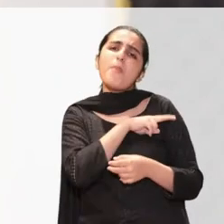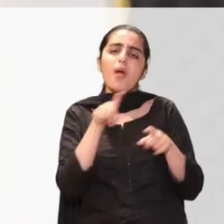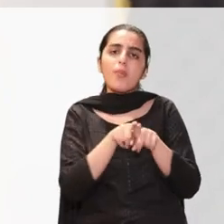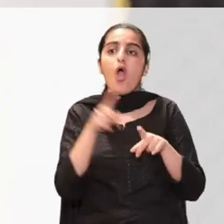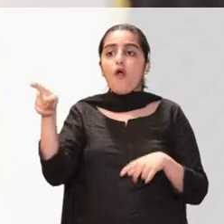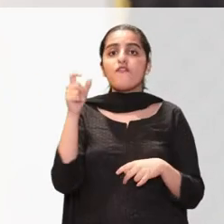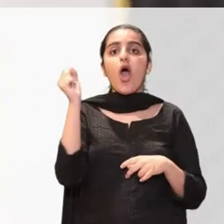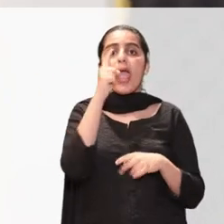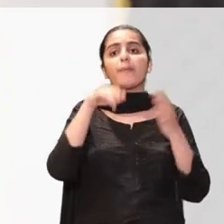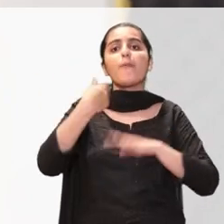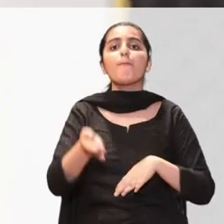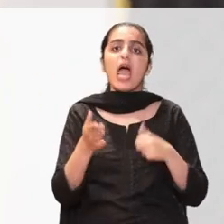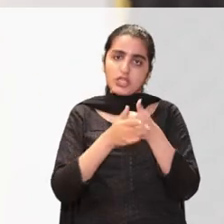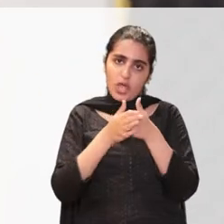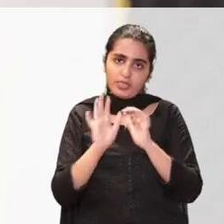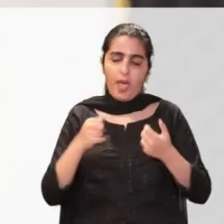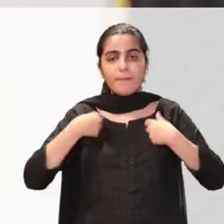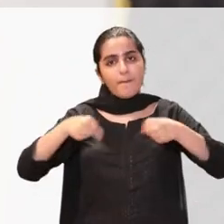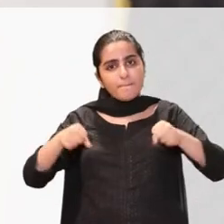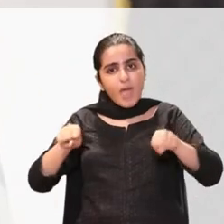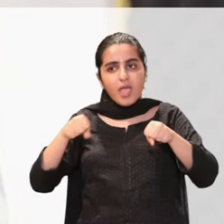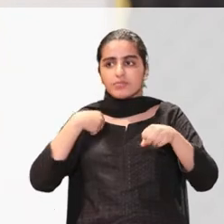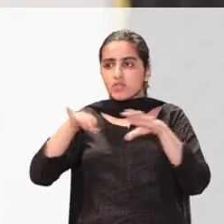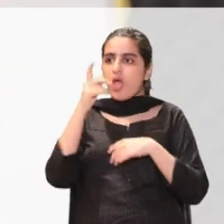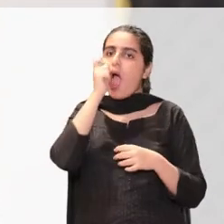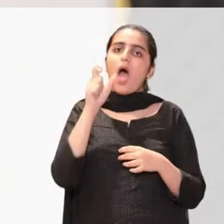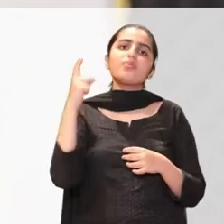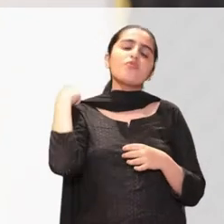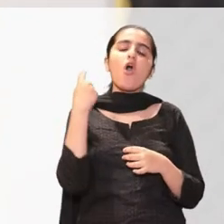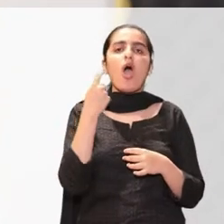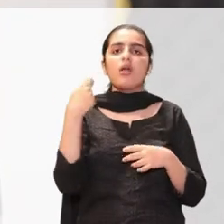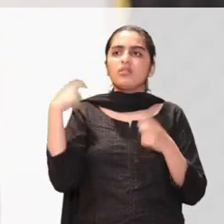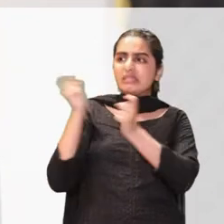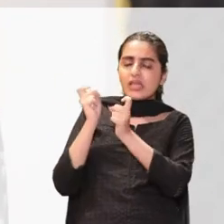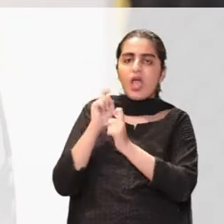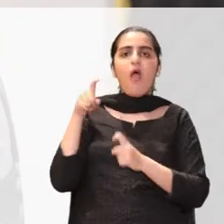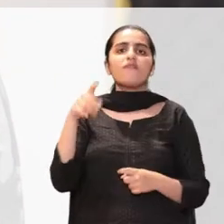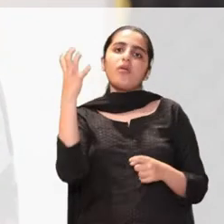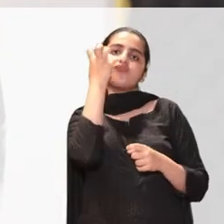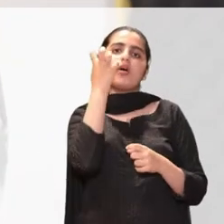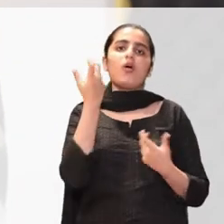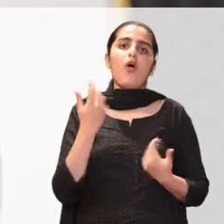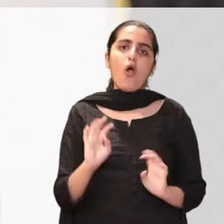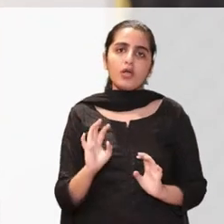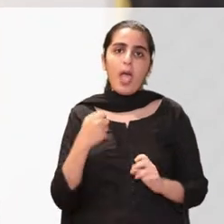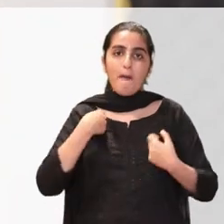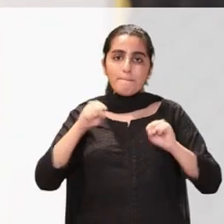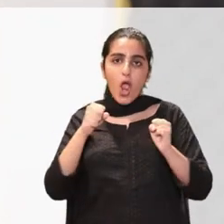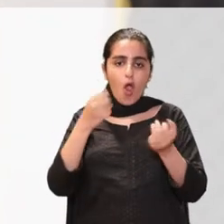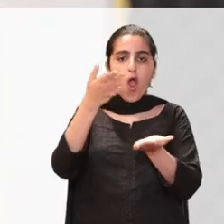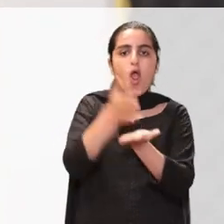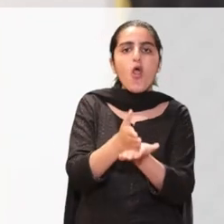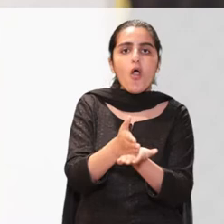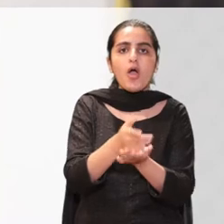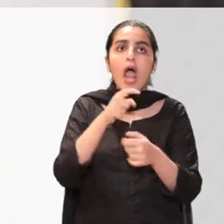कि मैं ना बताओ ऐसा नहीं होगा पहले बताओगे तो गाइस चलेगी क्या हुआ इतनी देर में पीछे से एक बाइक है उसने हिट कर दिया अब हम दोनों गिरावट दोनों फिक्सर खुल